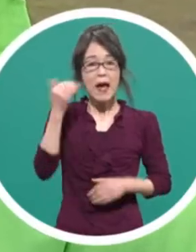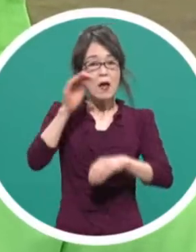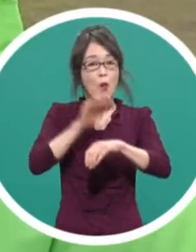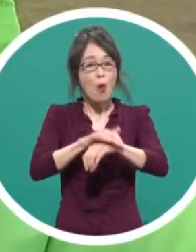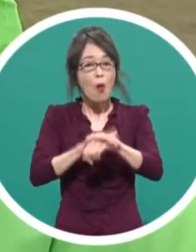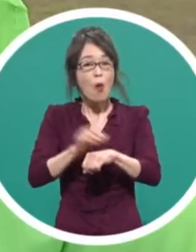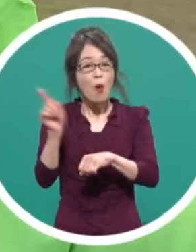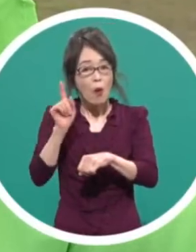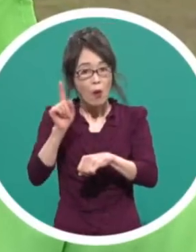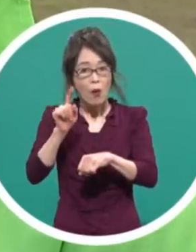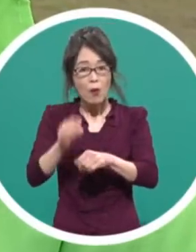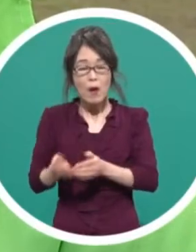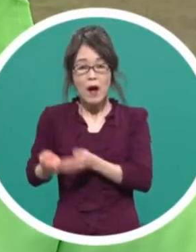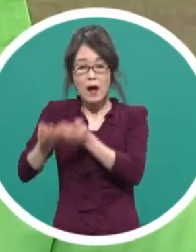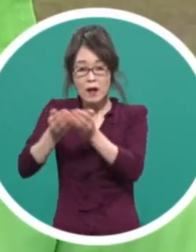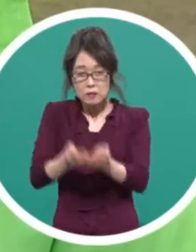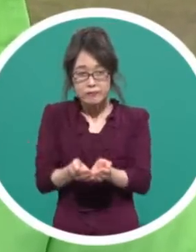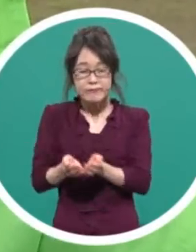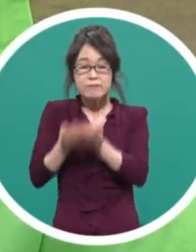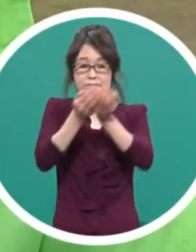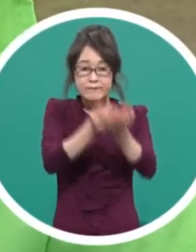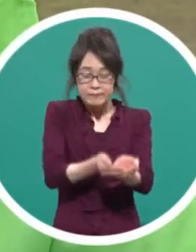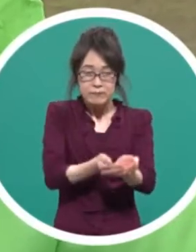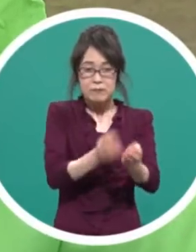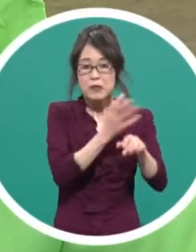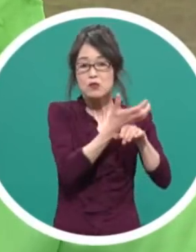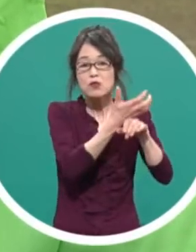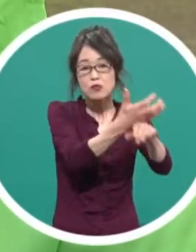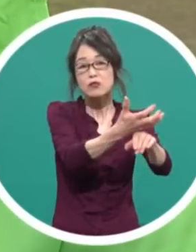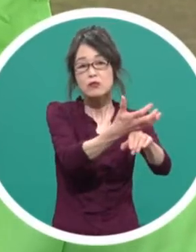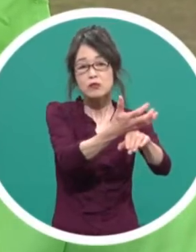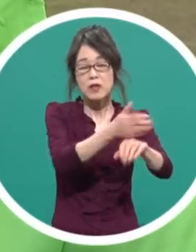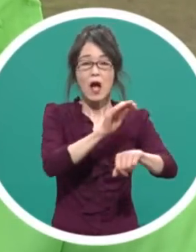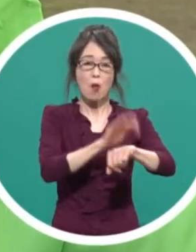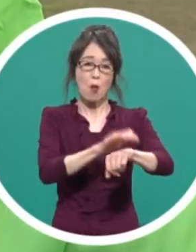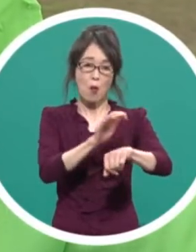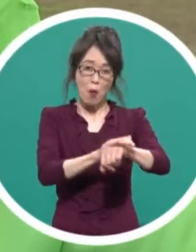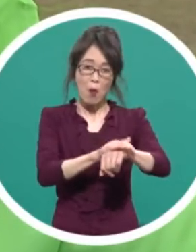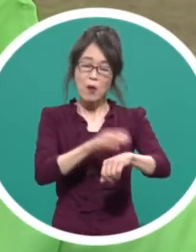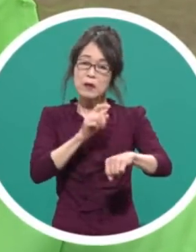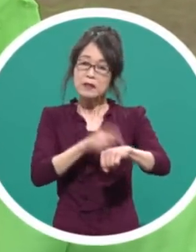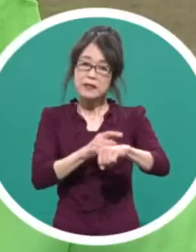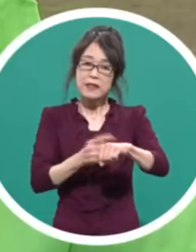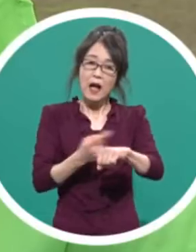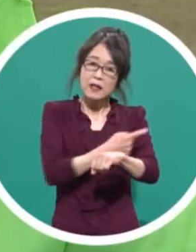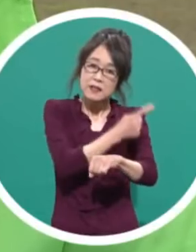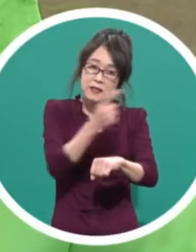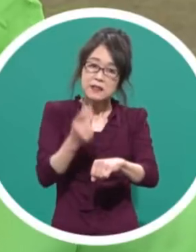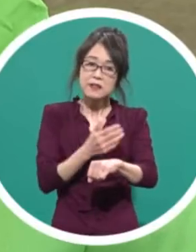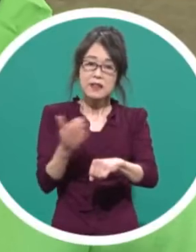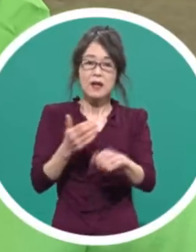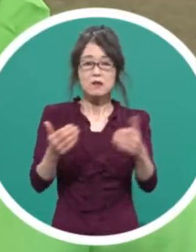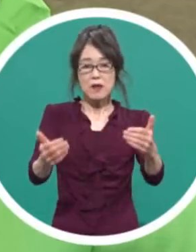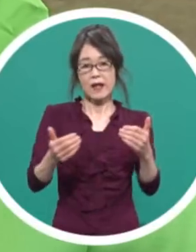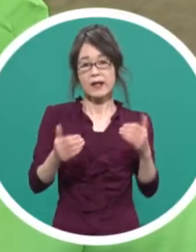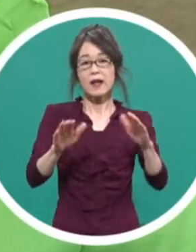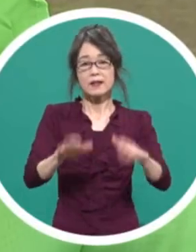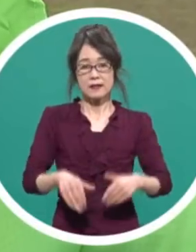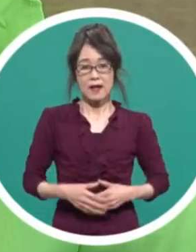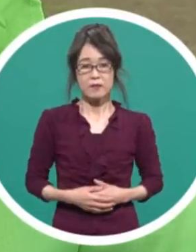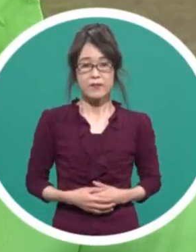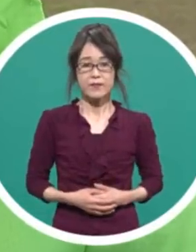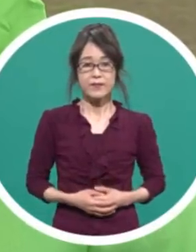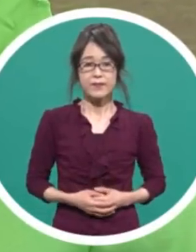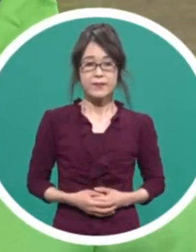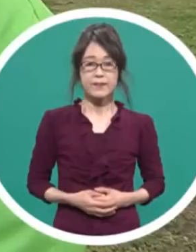で尾道からここの桟橋まで来て、それから桟橋からまた救急艇に乗って、向かい島の、